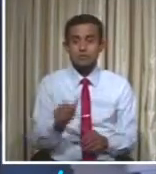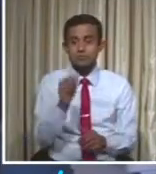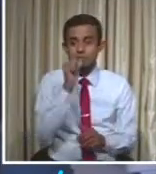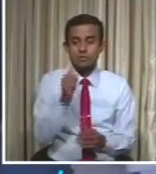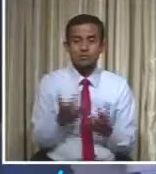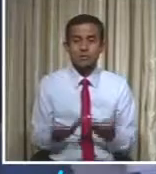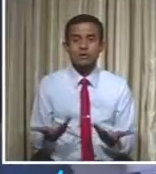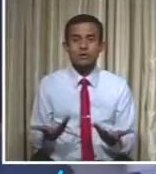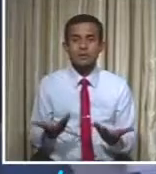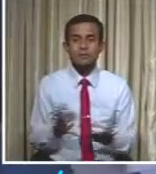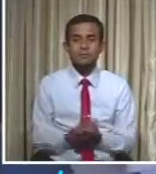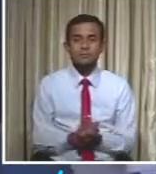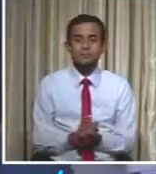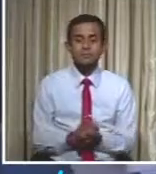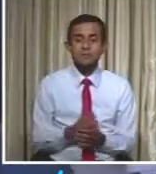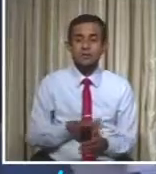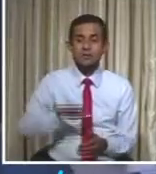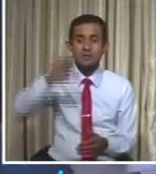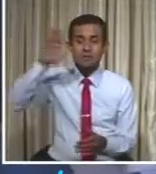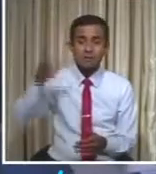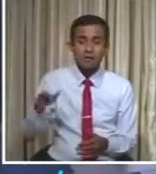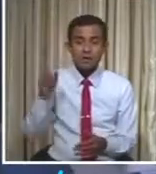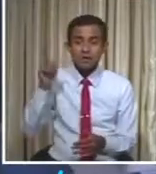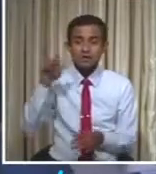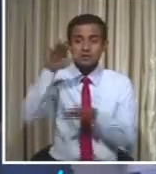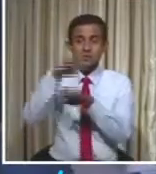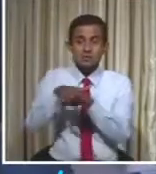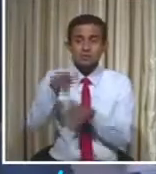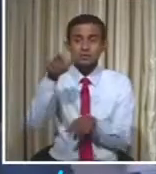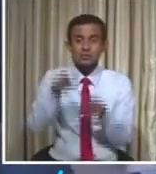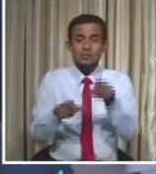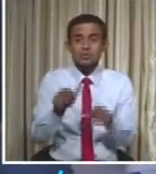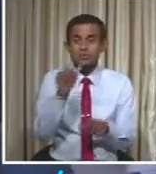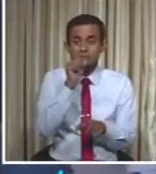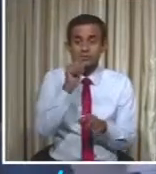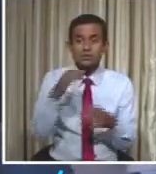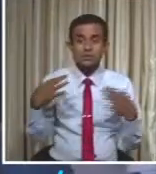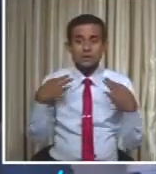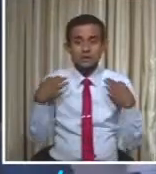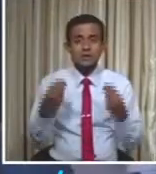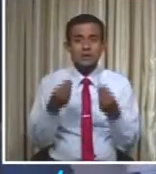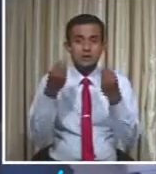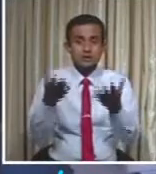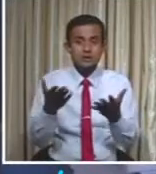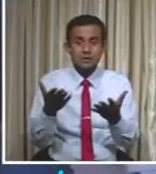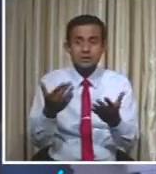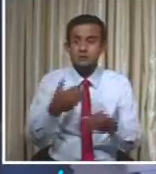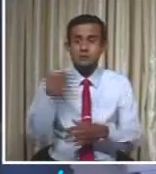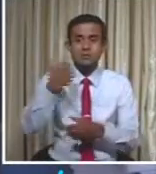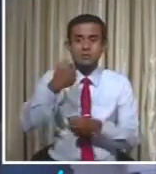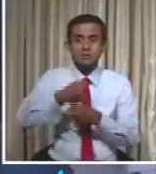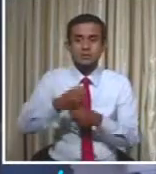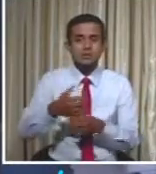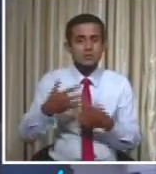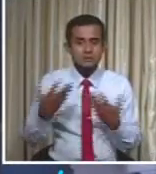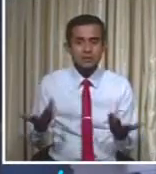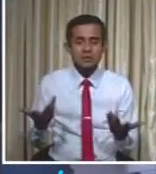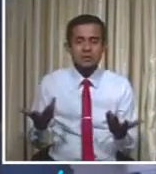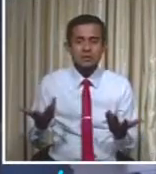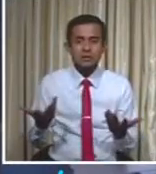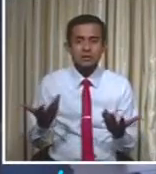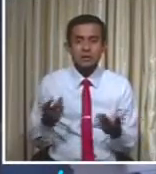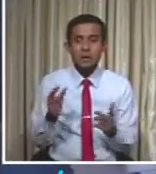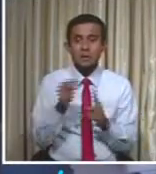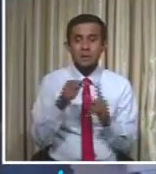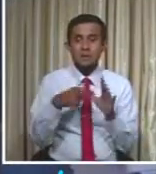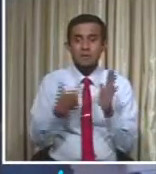ටිකක් නේ. කඳුවල ඒ උඩ ඉන්න ජනතාවට වතුර පහසුකම් ටික දෙන්න කිසිම ආණ්ඩුවක් සමත් වෙලා නැහැ. පරකට